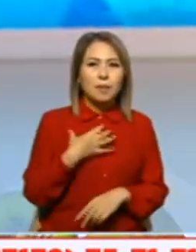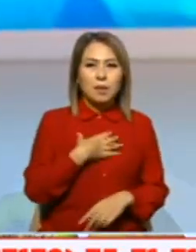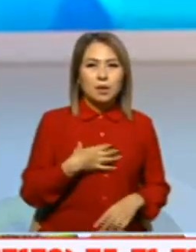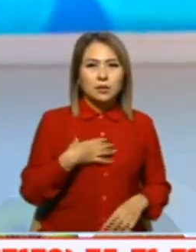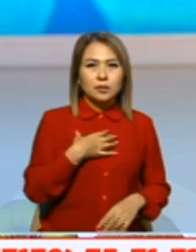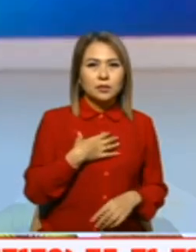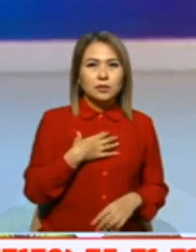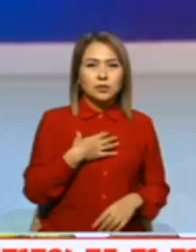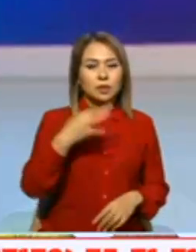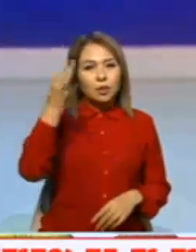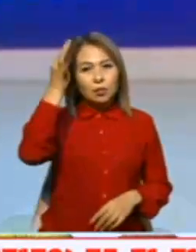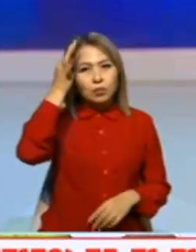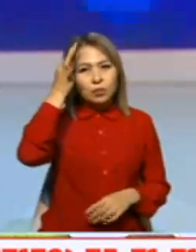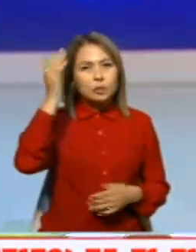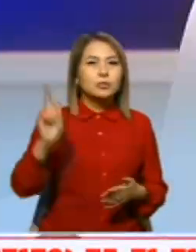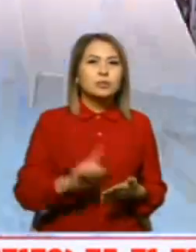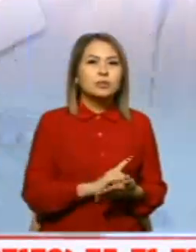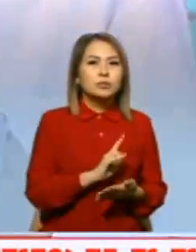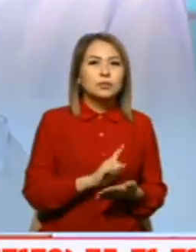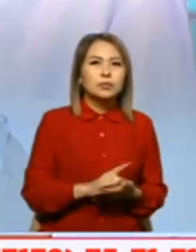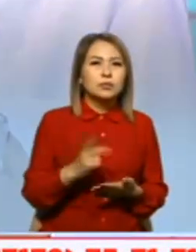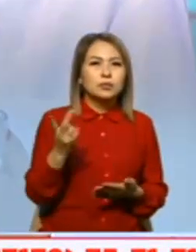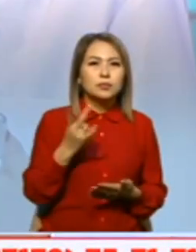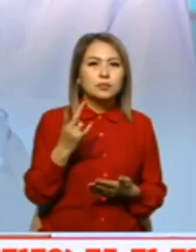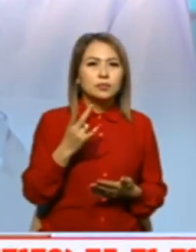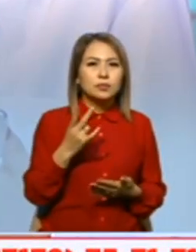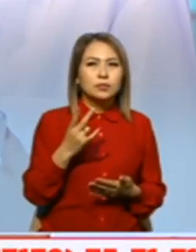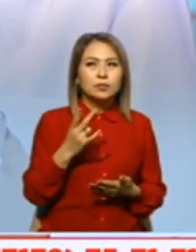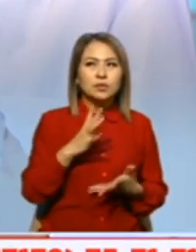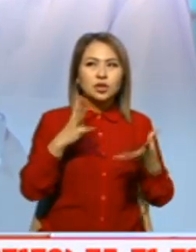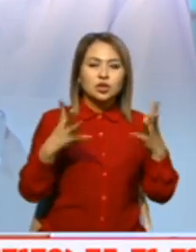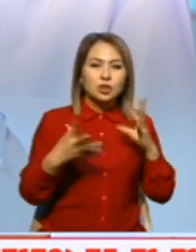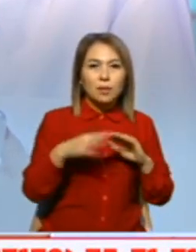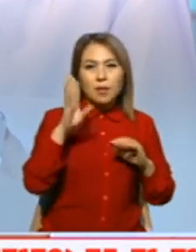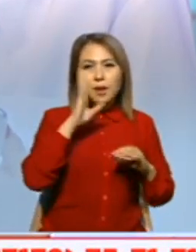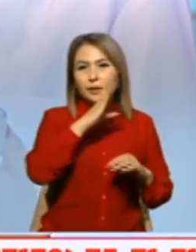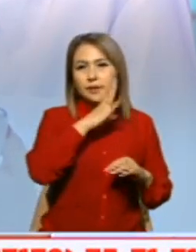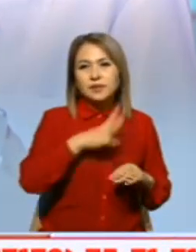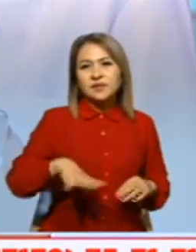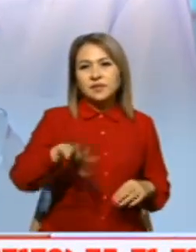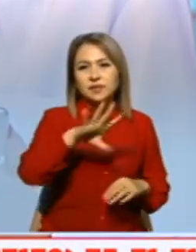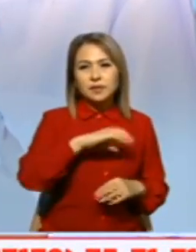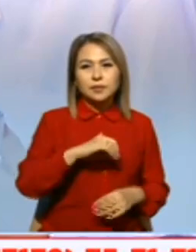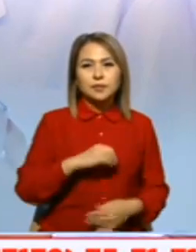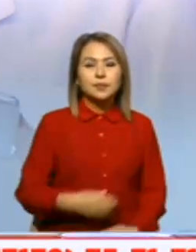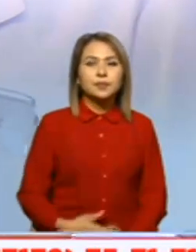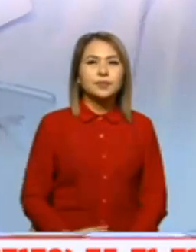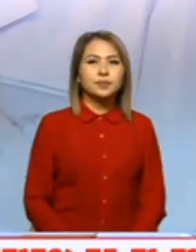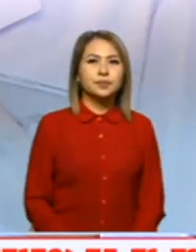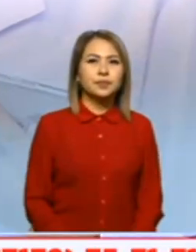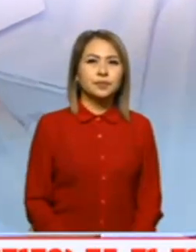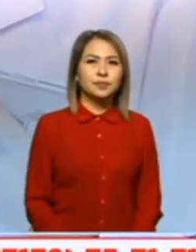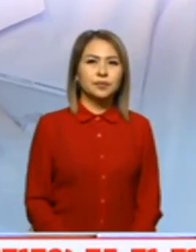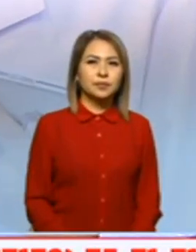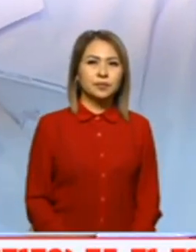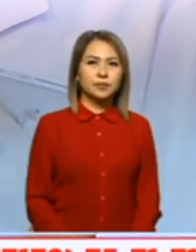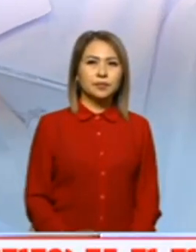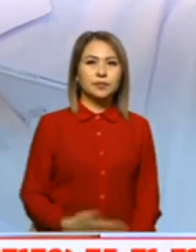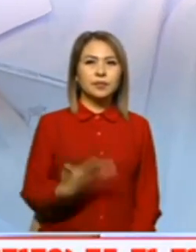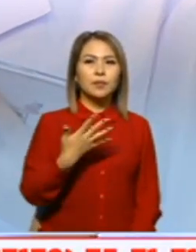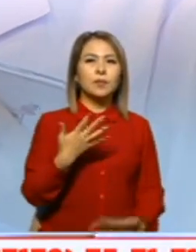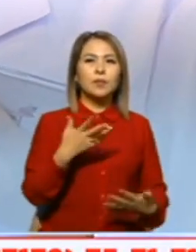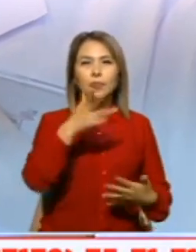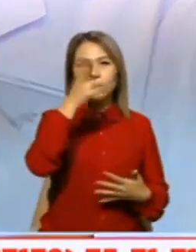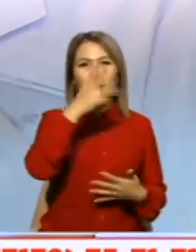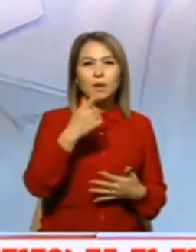саналады. Соны ескерсе екен деп ойлаймын, жалпы әйелдерге, жүкті әйелдерге айтамын. Қай триместр өте